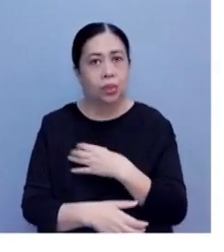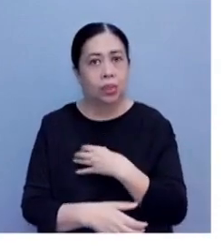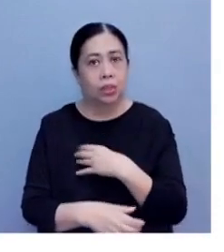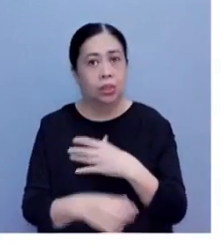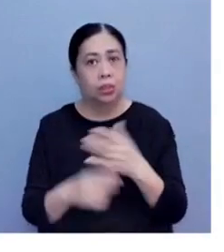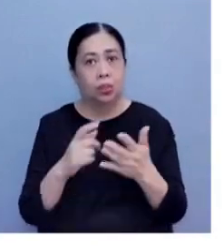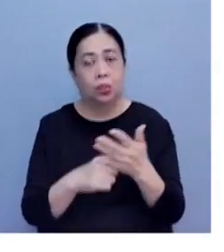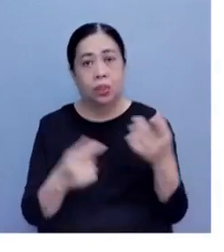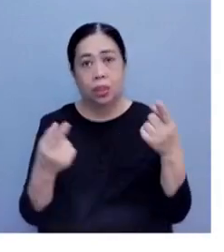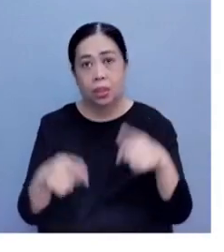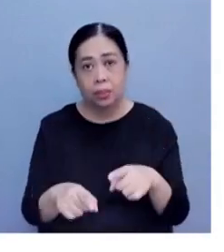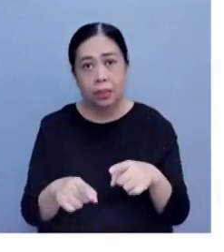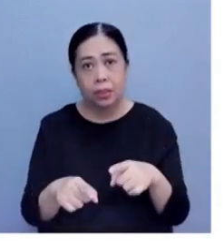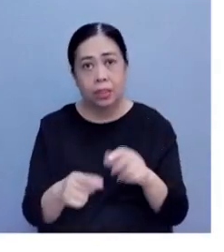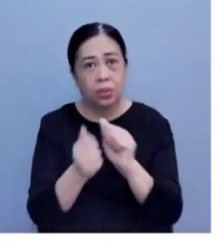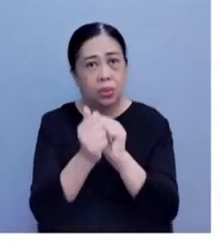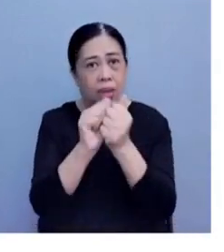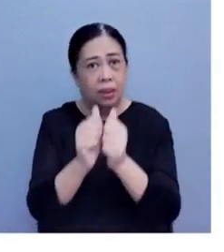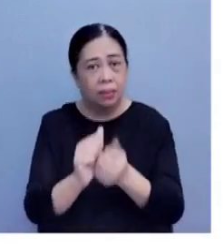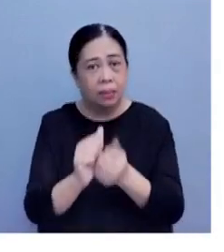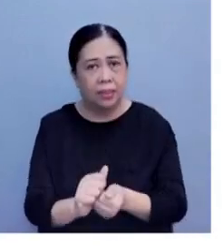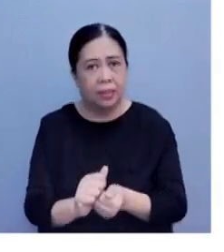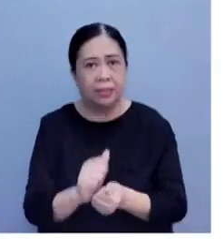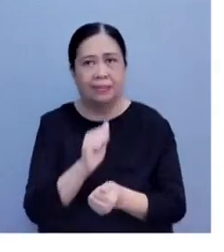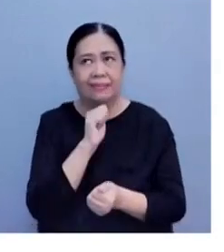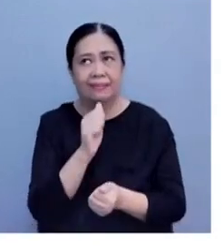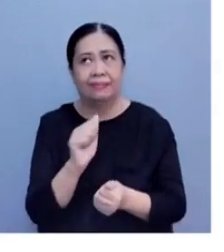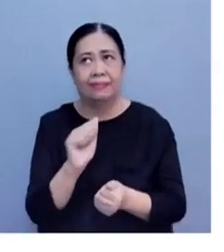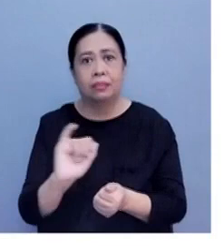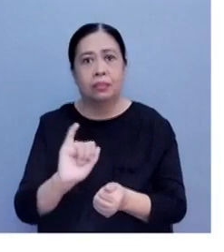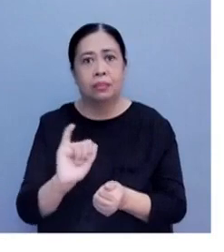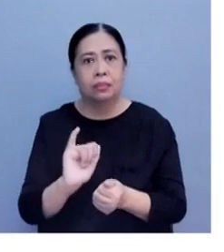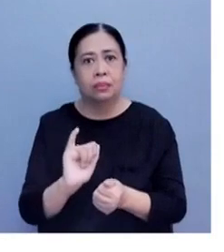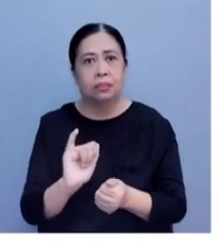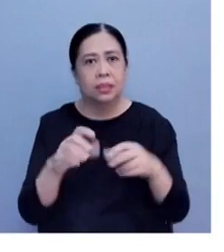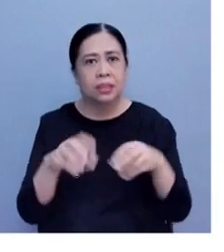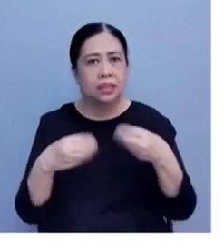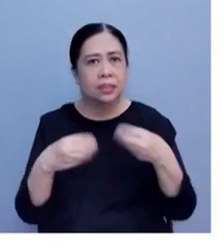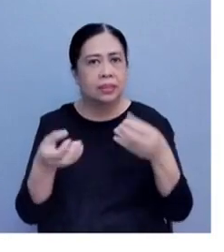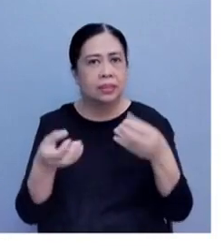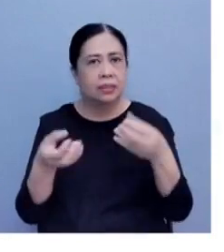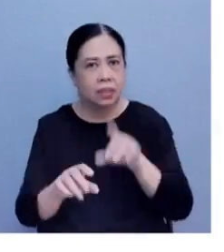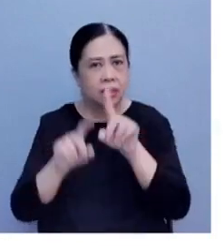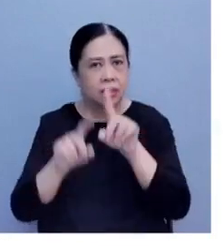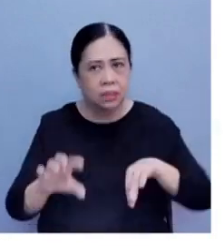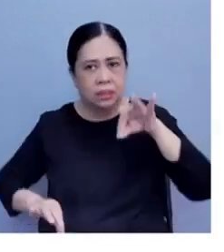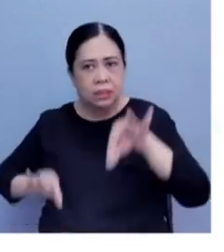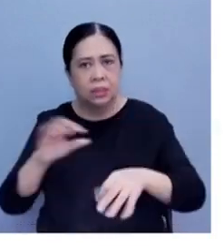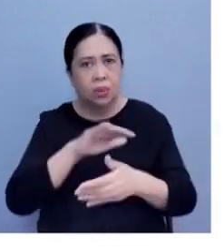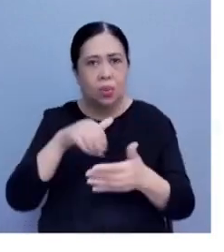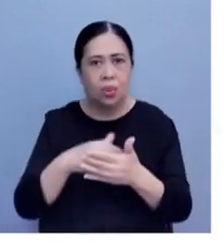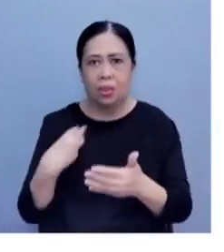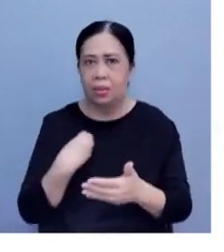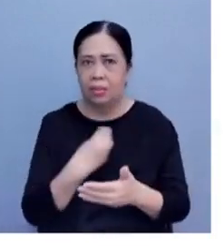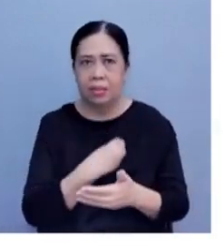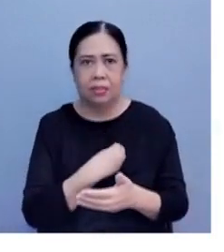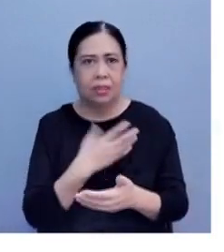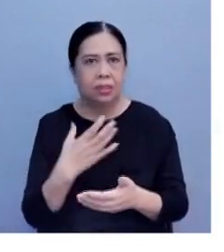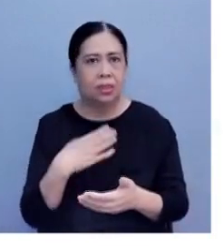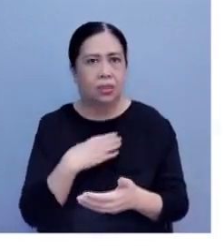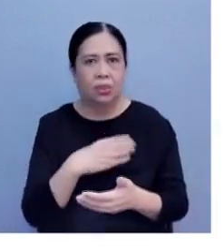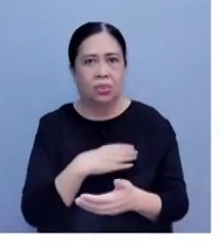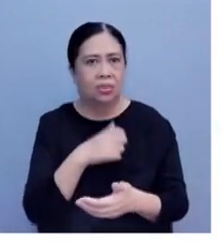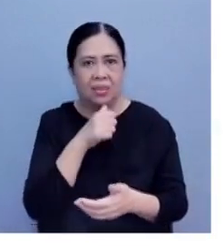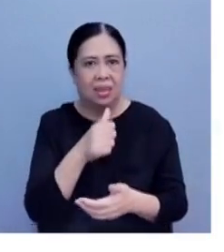ang mga amendments, hindi na siya mabibigyan ng chance for inputs ng lahat ng mga members of the